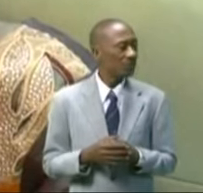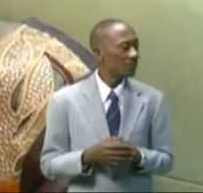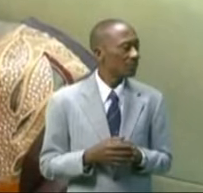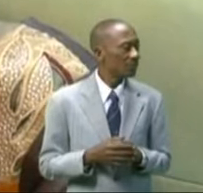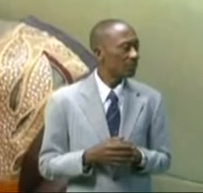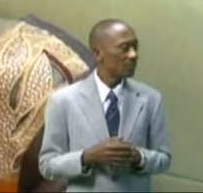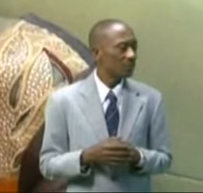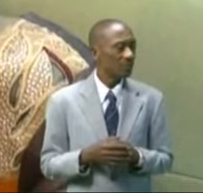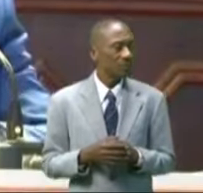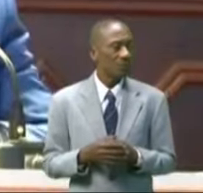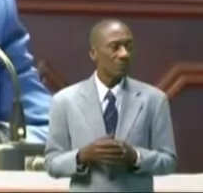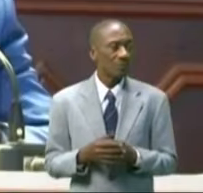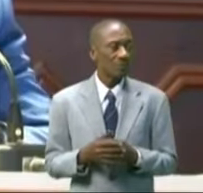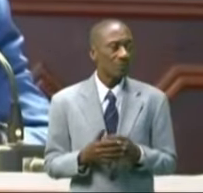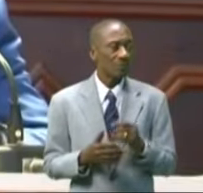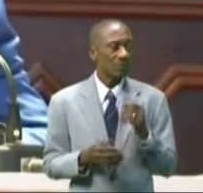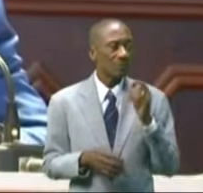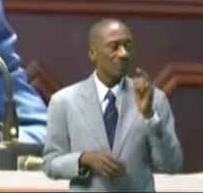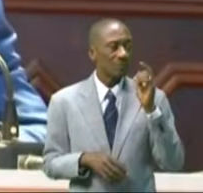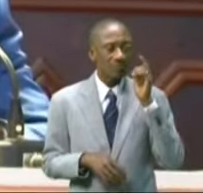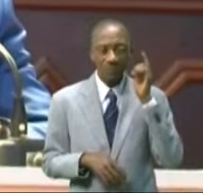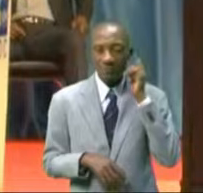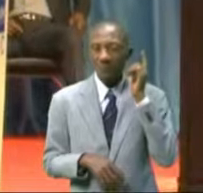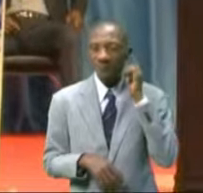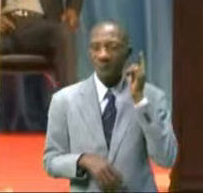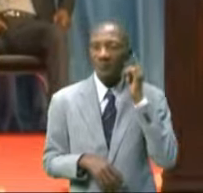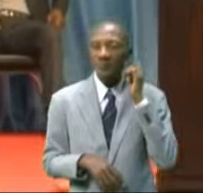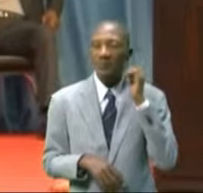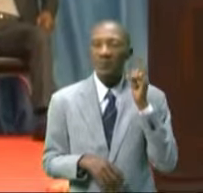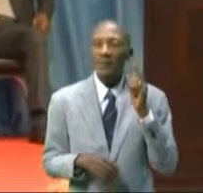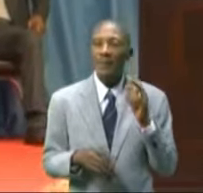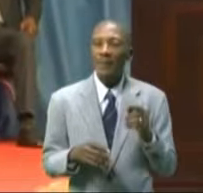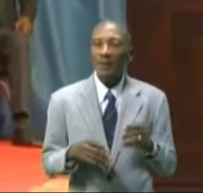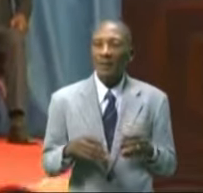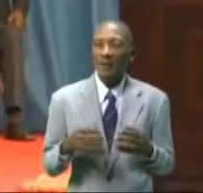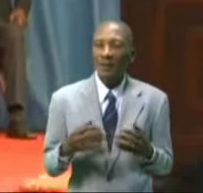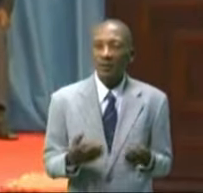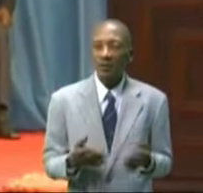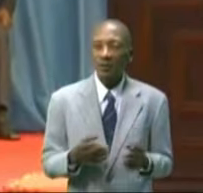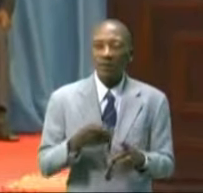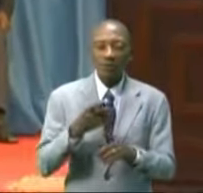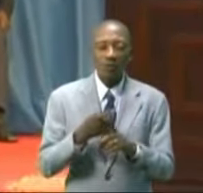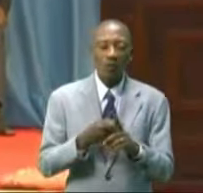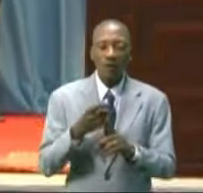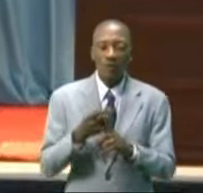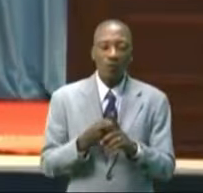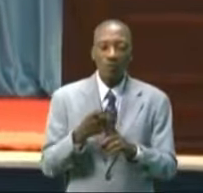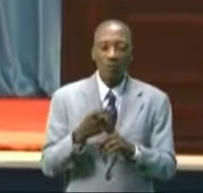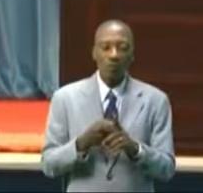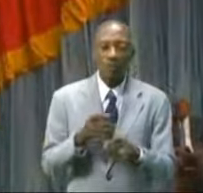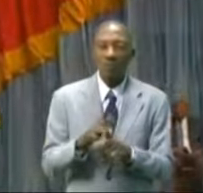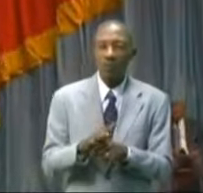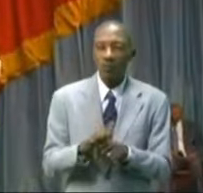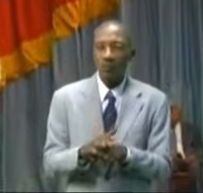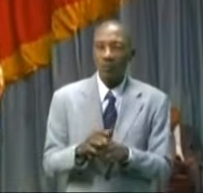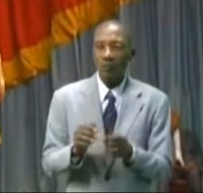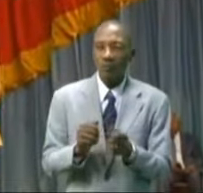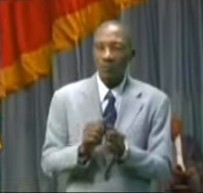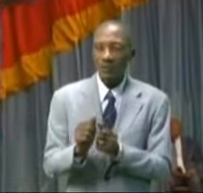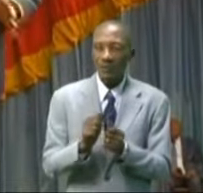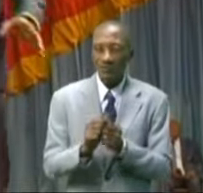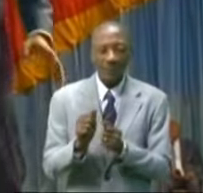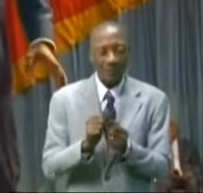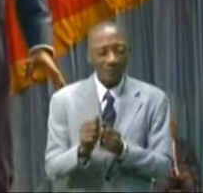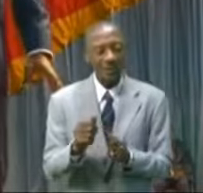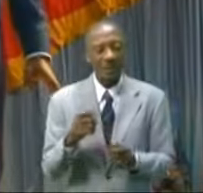est apparue au terme des primaires organisées dans la famille politique de l'Union sacrée de la Nation. Ainsi, Vital